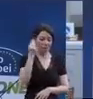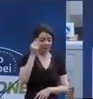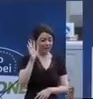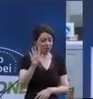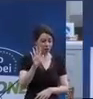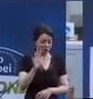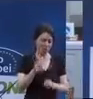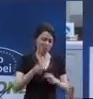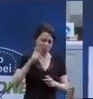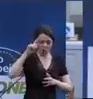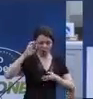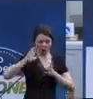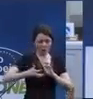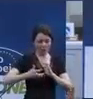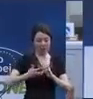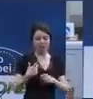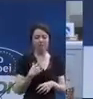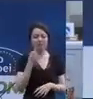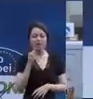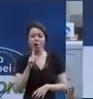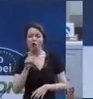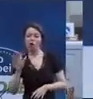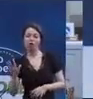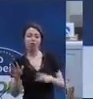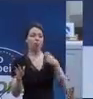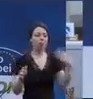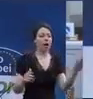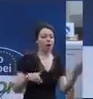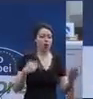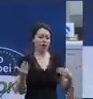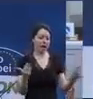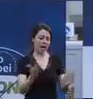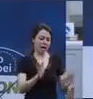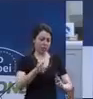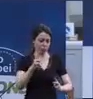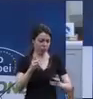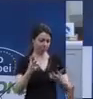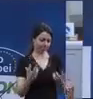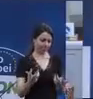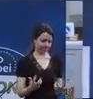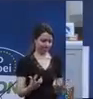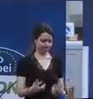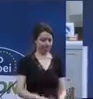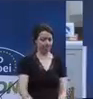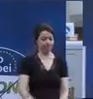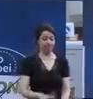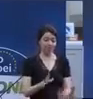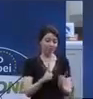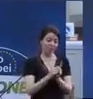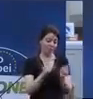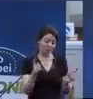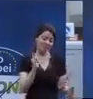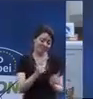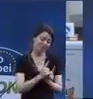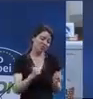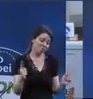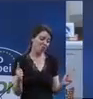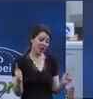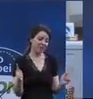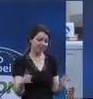era un pochino più complesso del spingi rosso spingi nero spingi nero spingi rosso è lunga molto